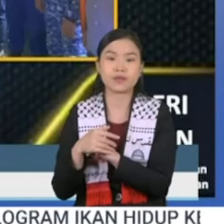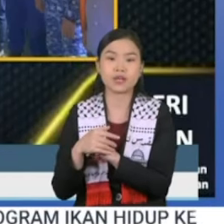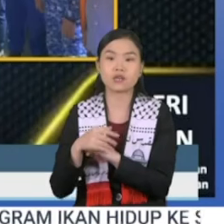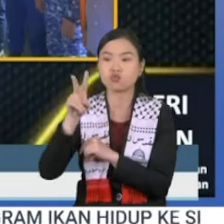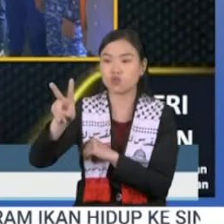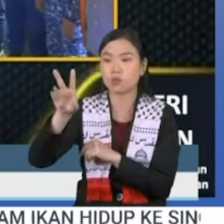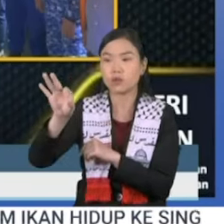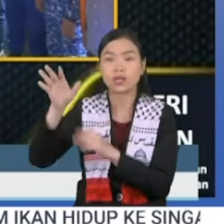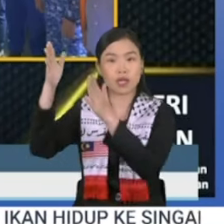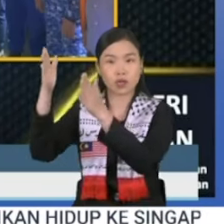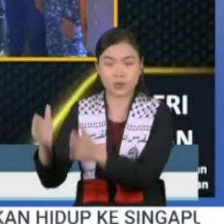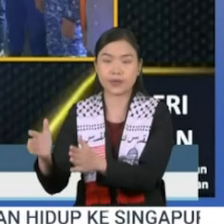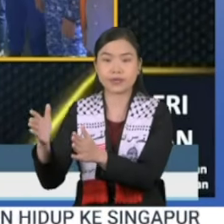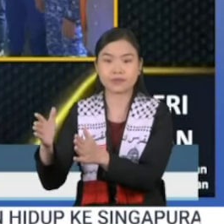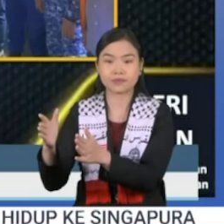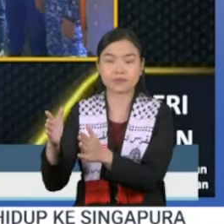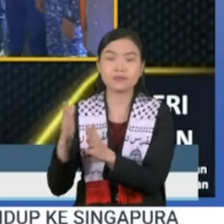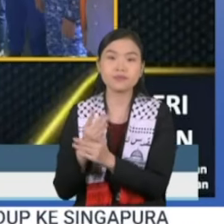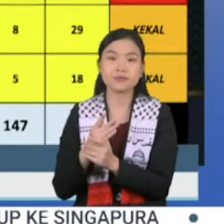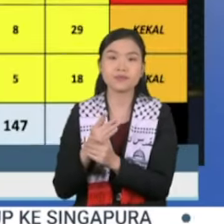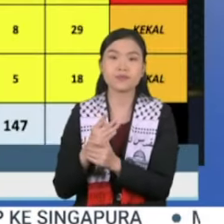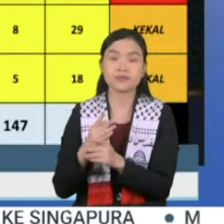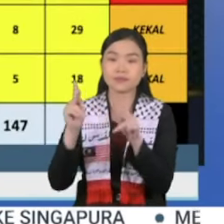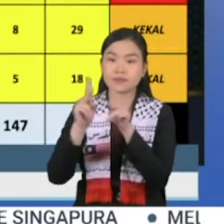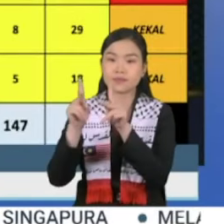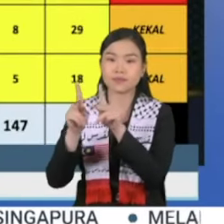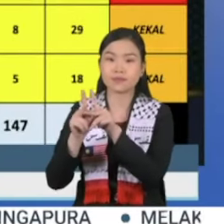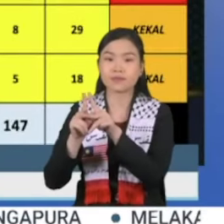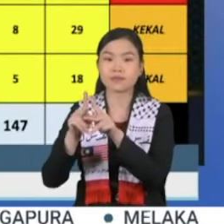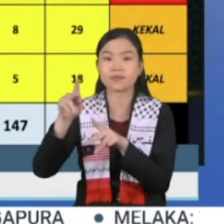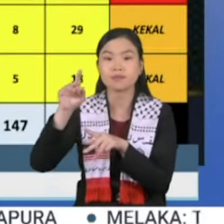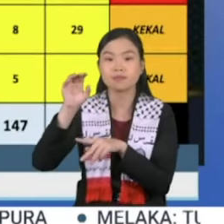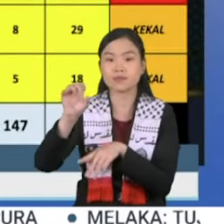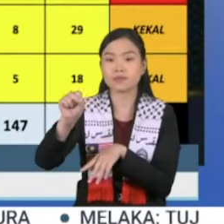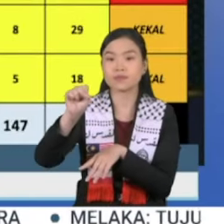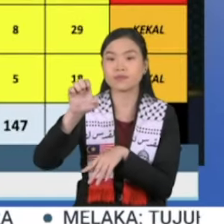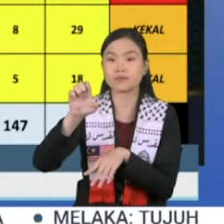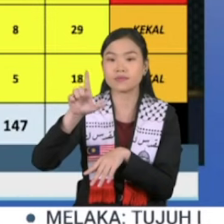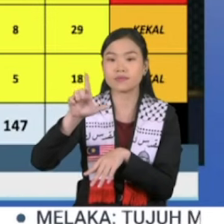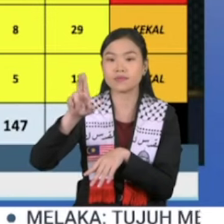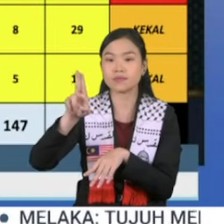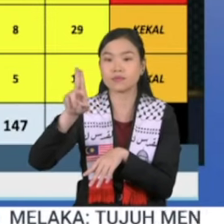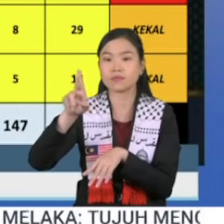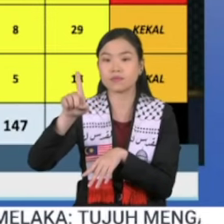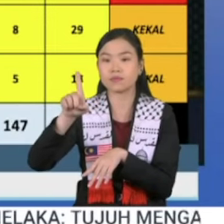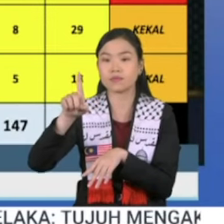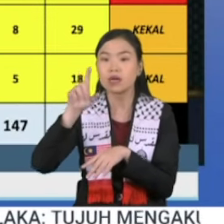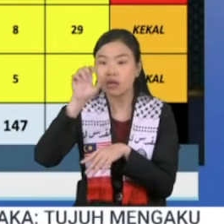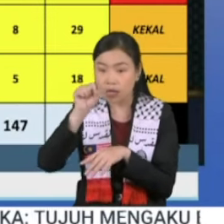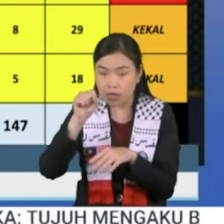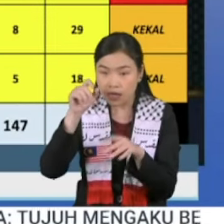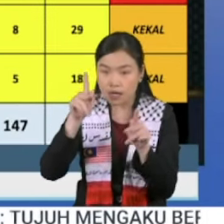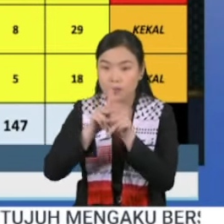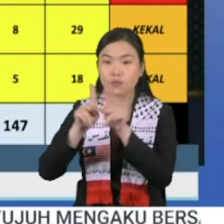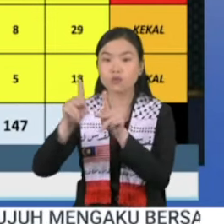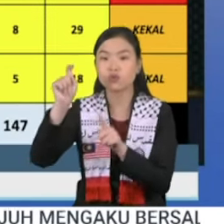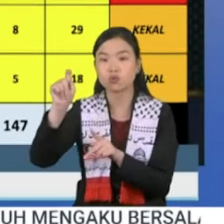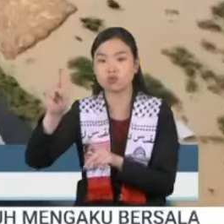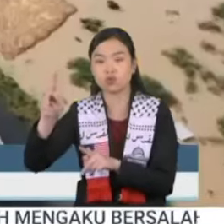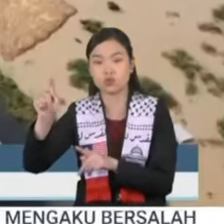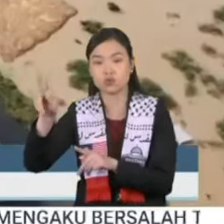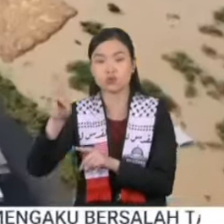di PPS Balai Raya Kampung Tutus Solupo dan 18 di Balai Raya Kampung Bontoi. Beberapa kawasan di negeri